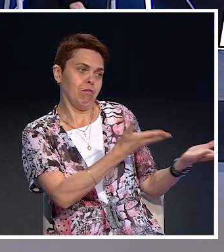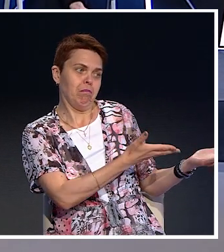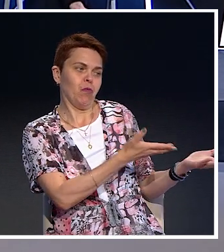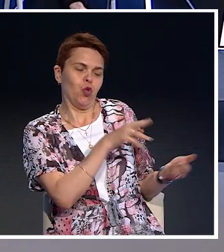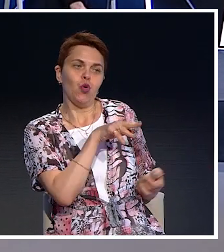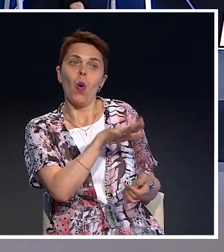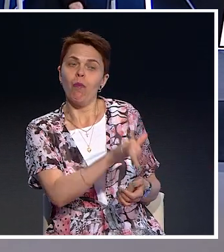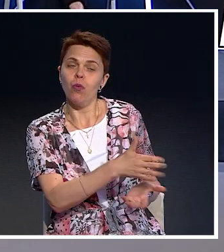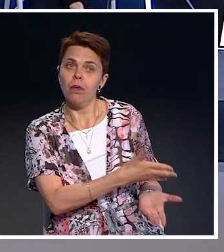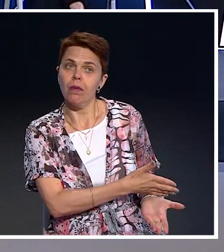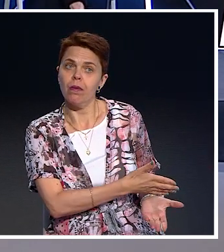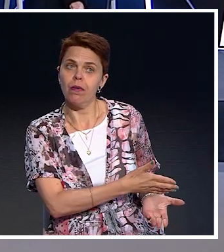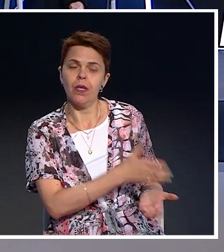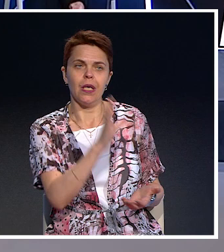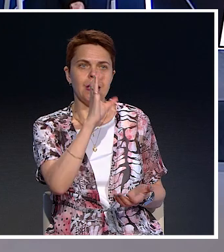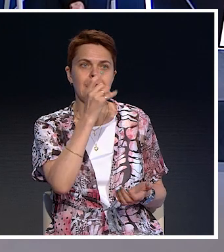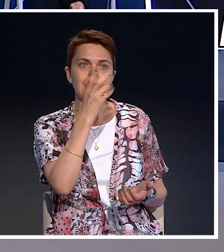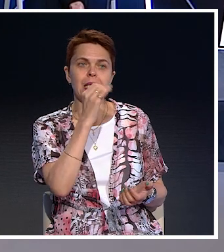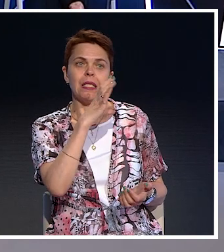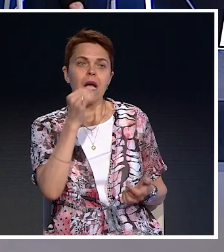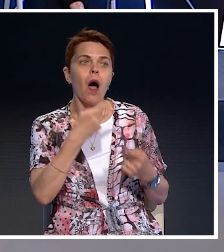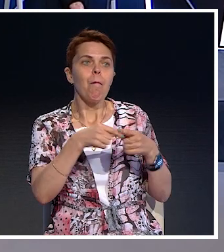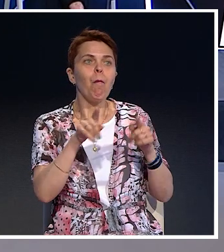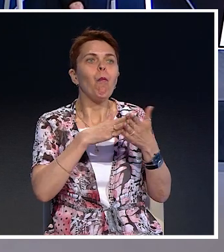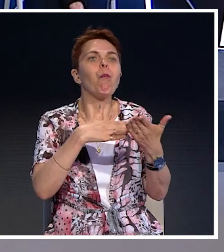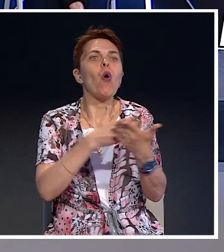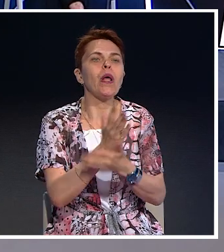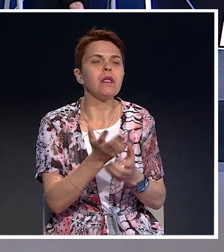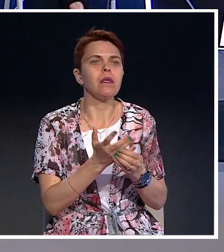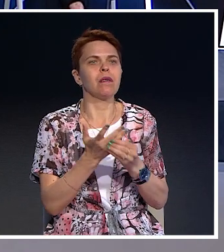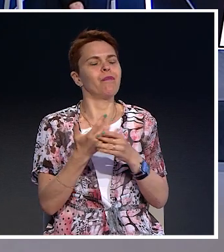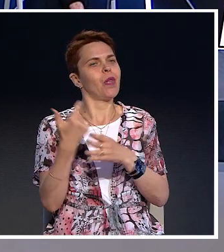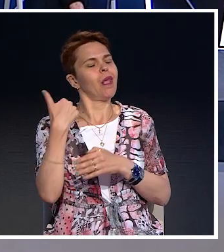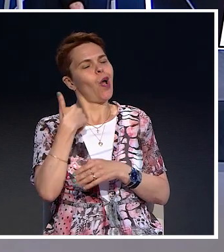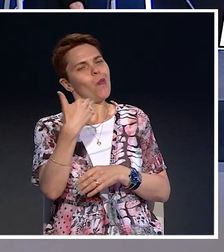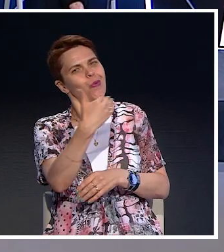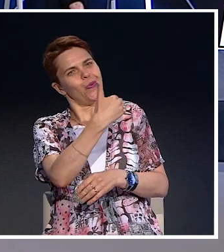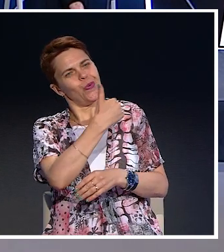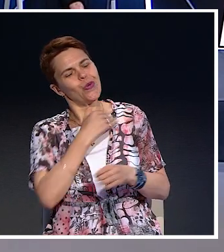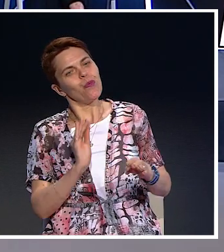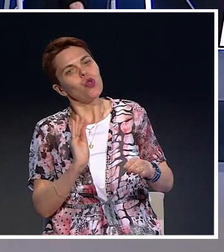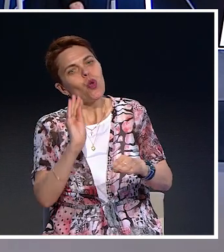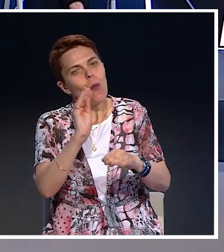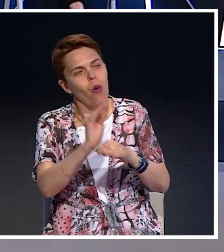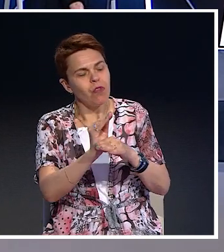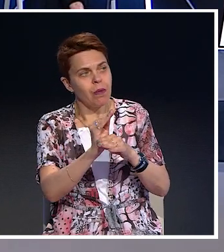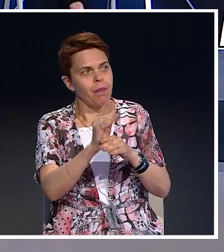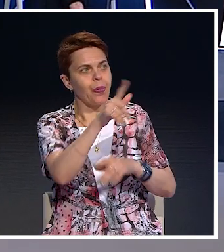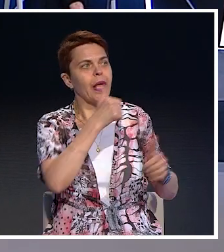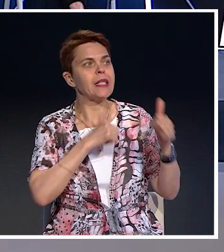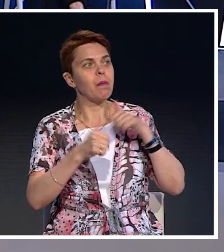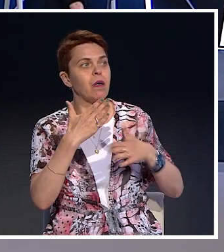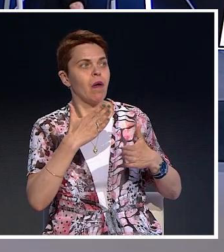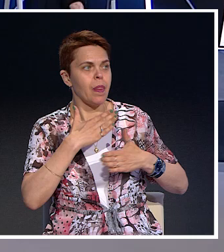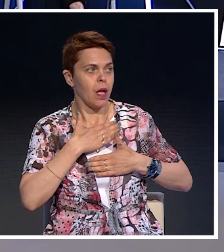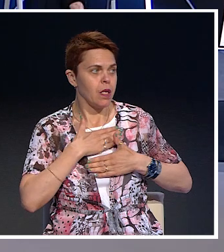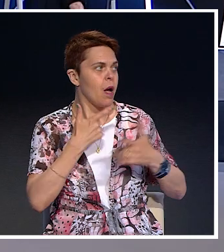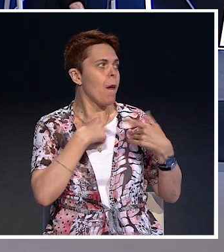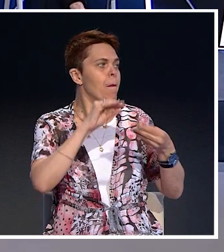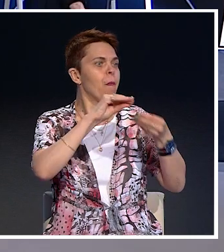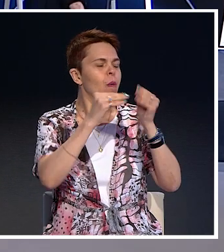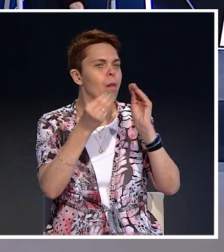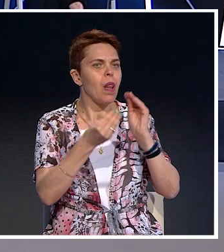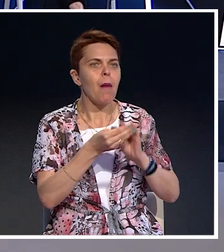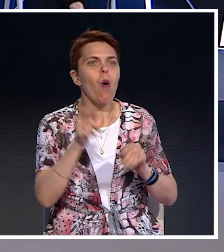чому? Чому сексистська політика і що з цим робити? Ну, я б хотів доповнити експерта наше, сказати, що